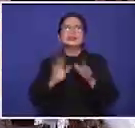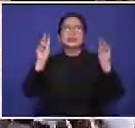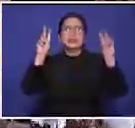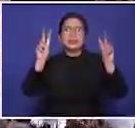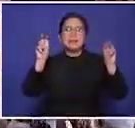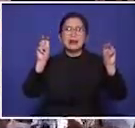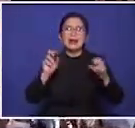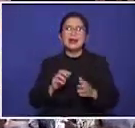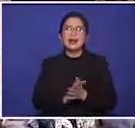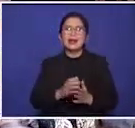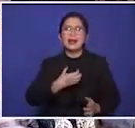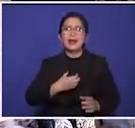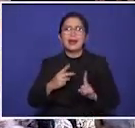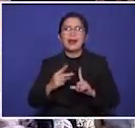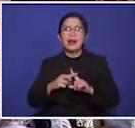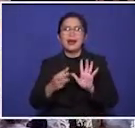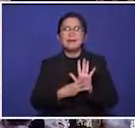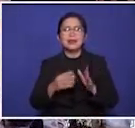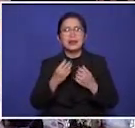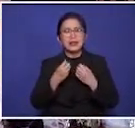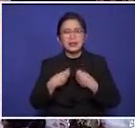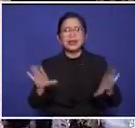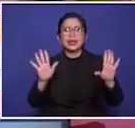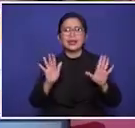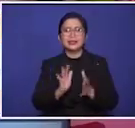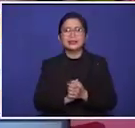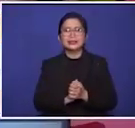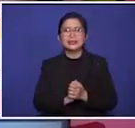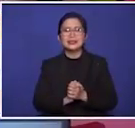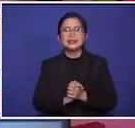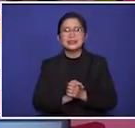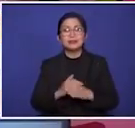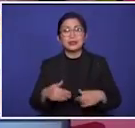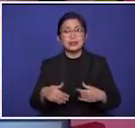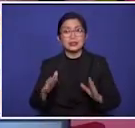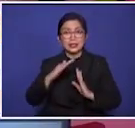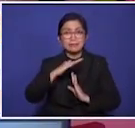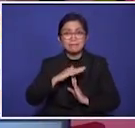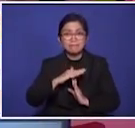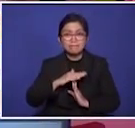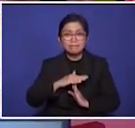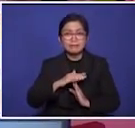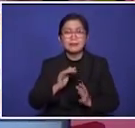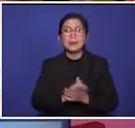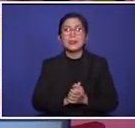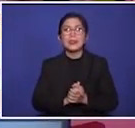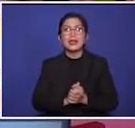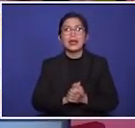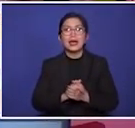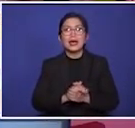hak asasi manusia dan penonton pendengar serta warganet usai J kami akan kembali masuk